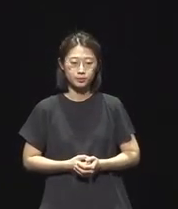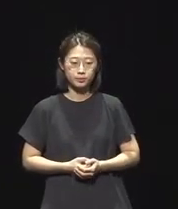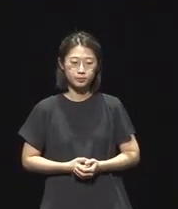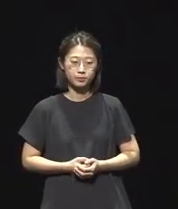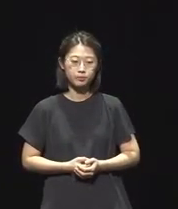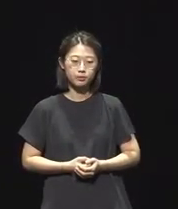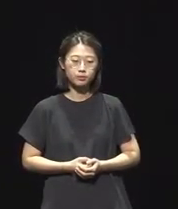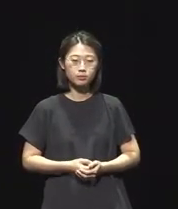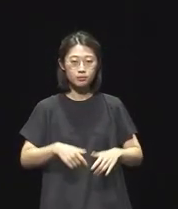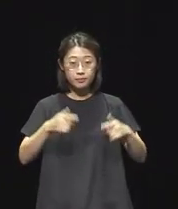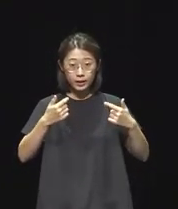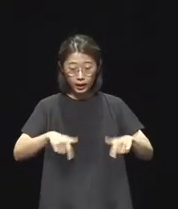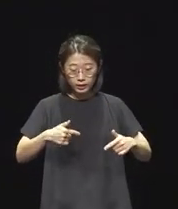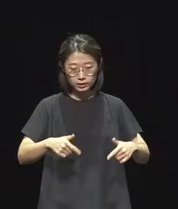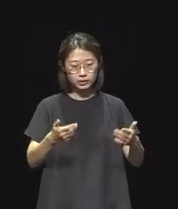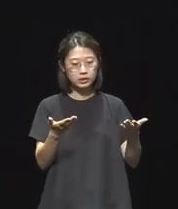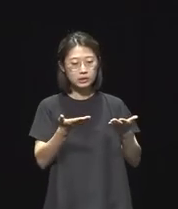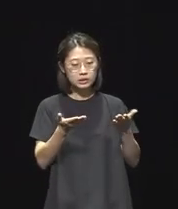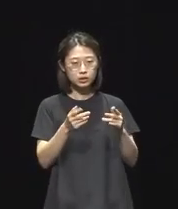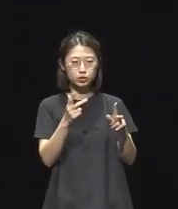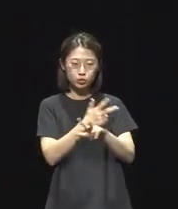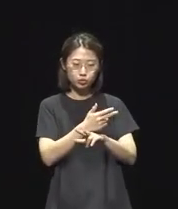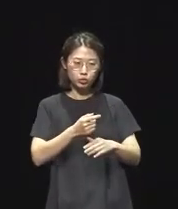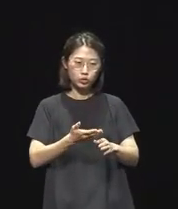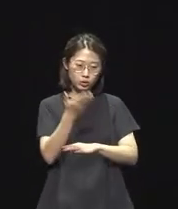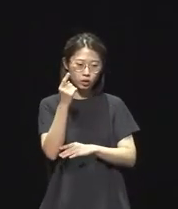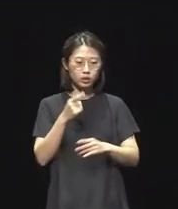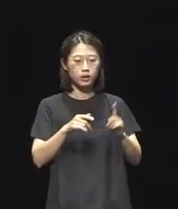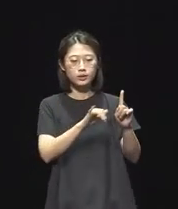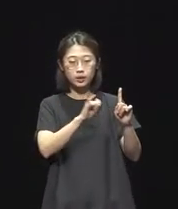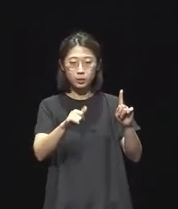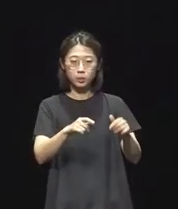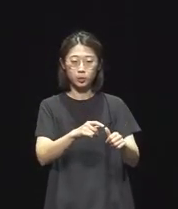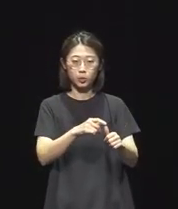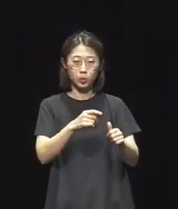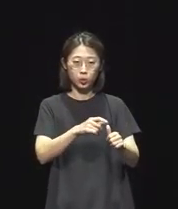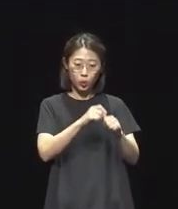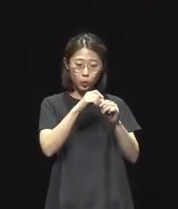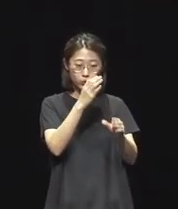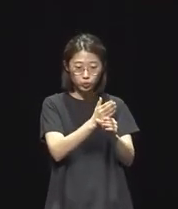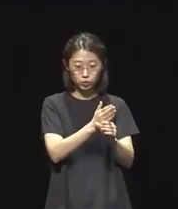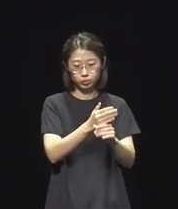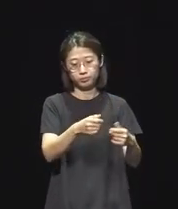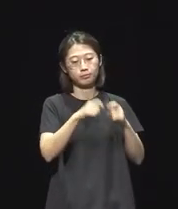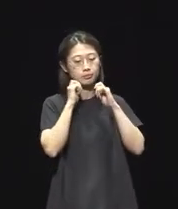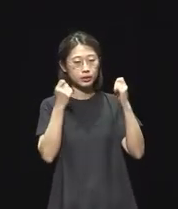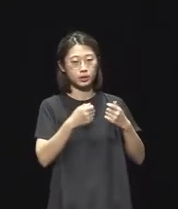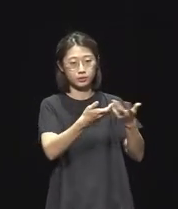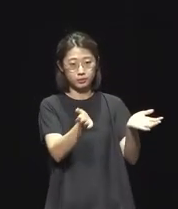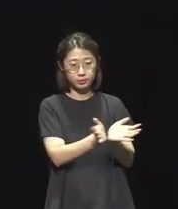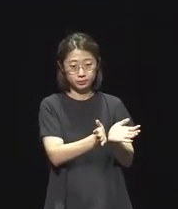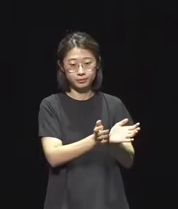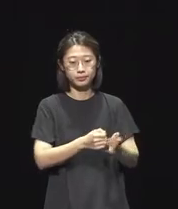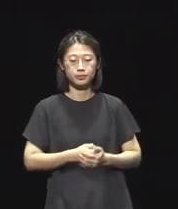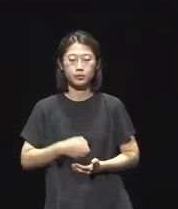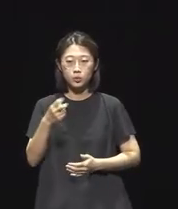사업은 상근 직원을 1명 이상 고용하고 있는 민간 공연예술단체 또는 공연장이 지원